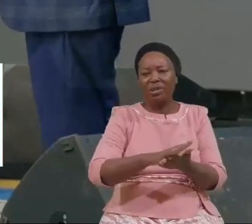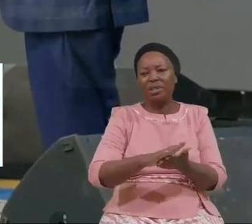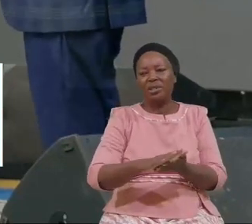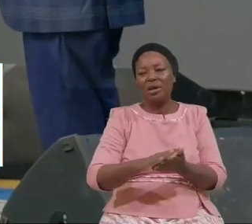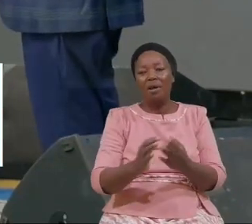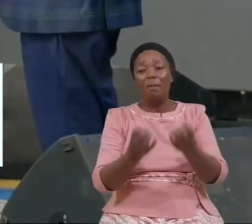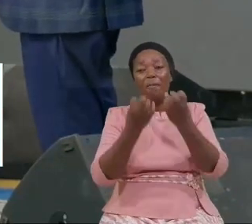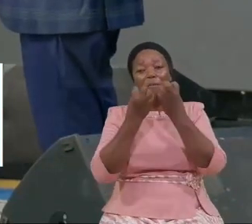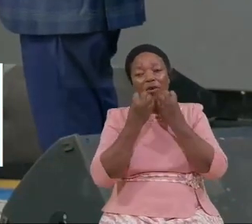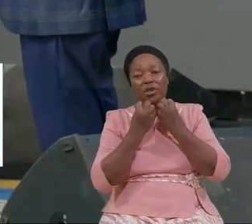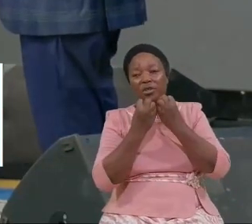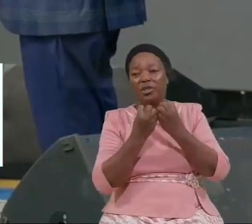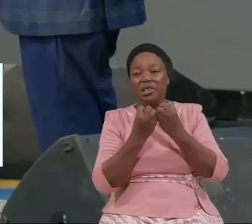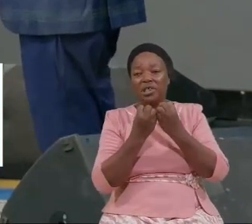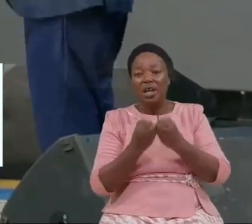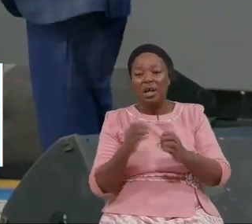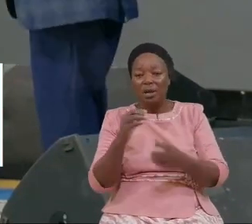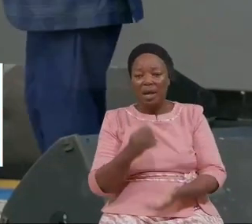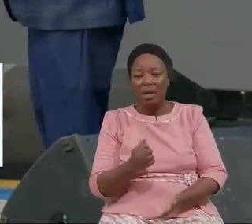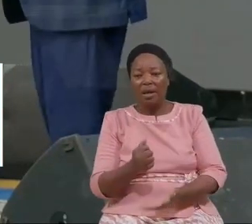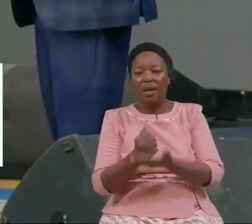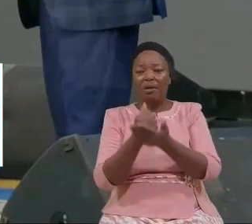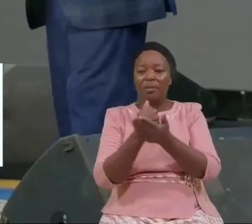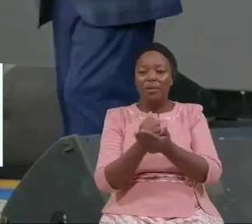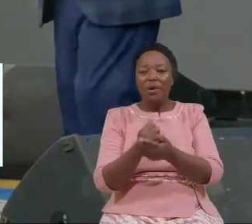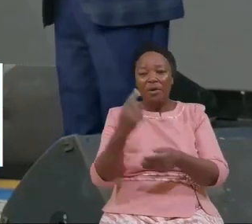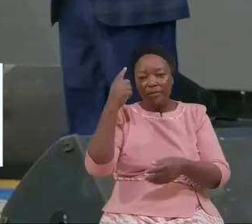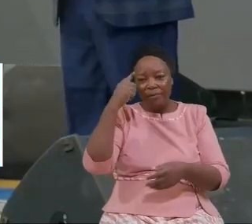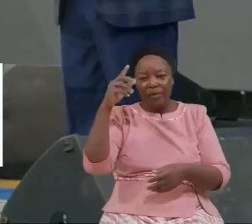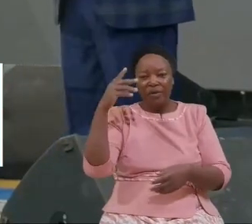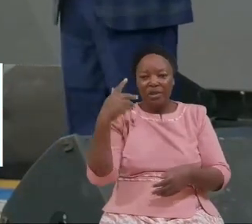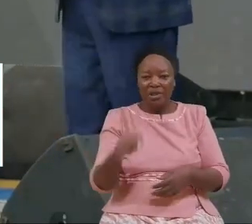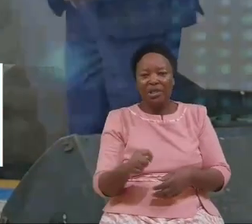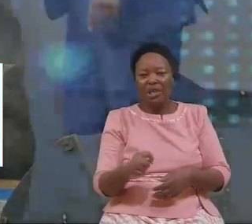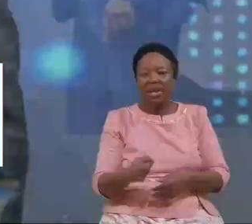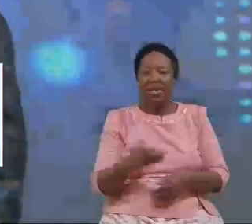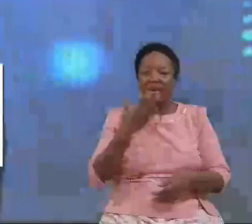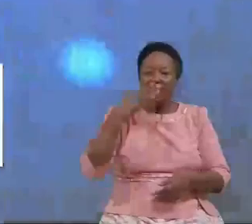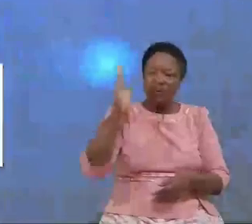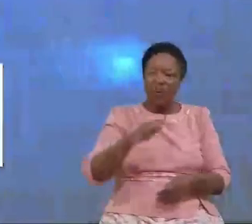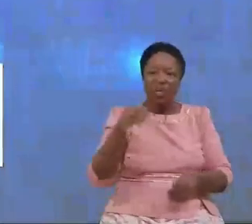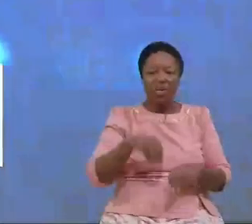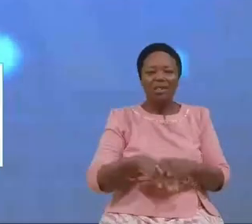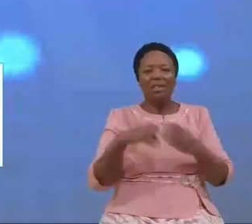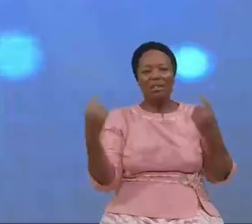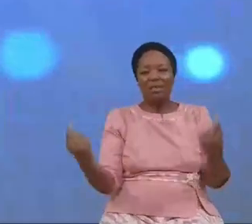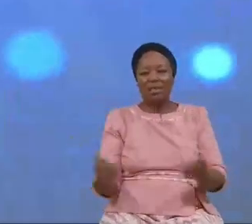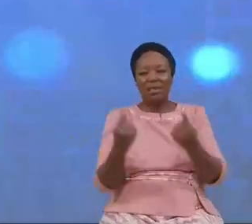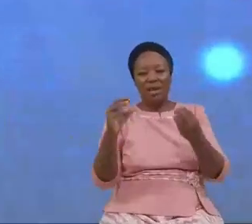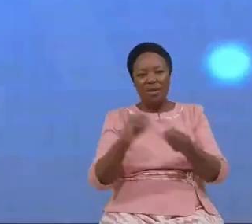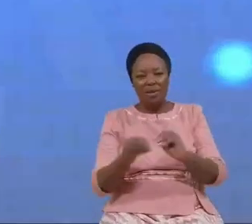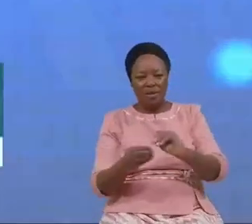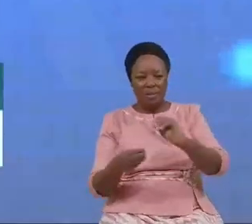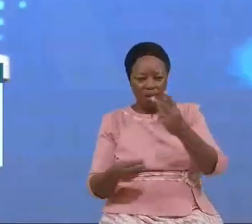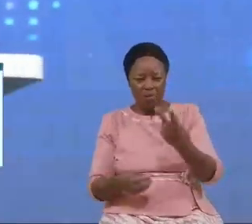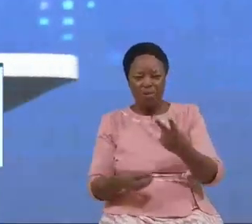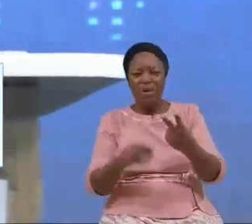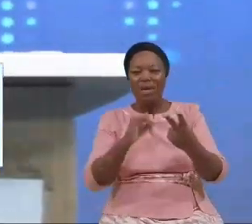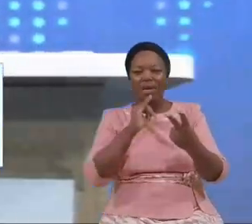l'imputation précieuse pour ceux qui ont été violents dans l'iniquité deuxième élément